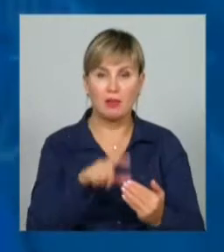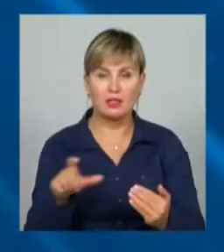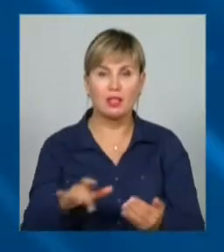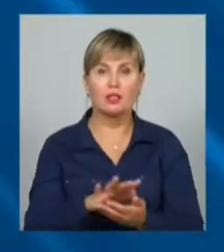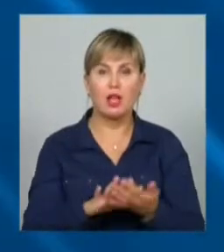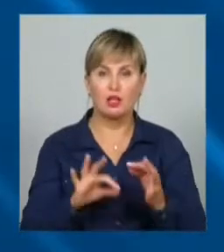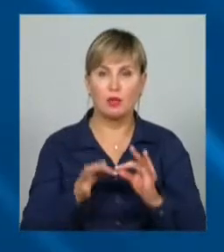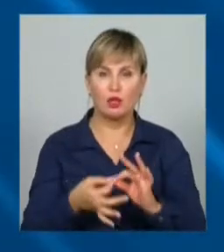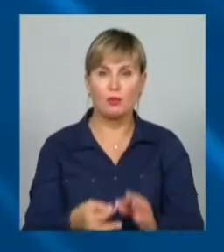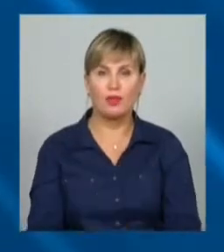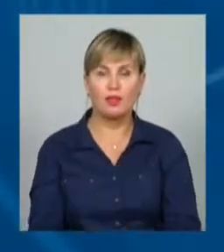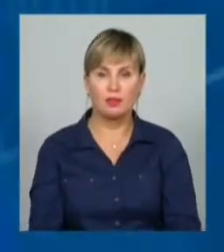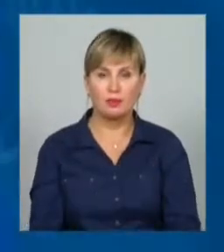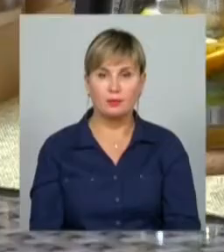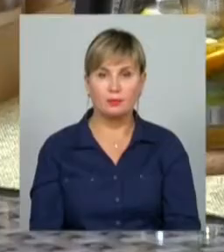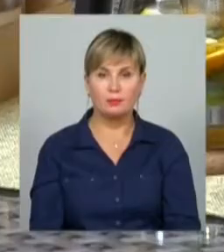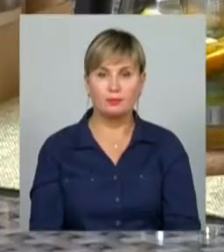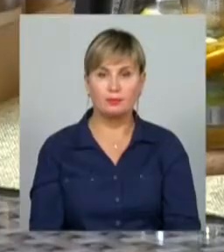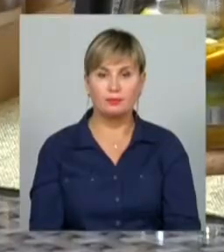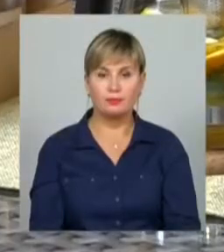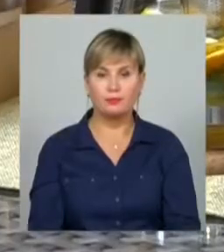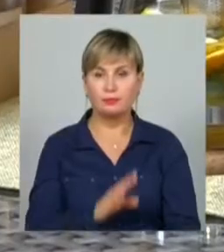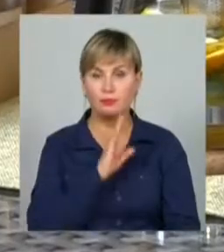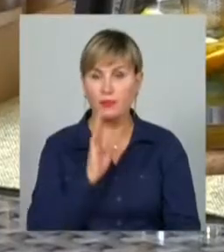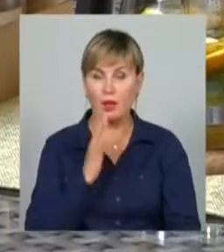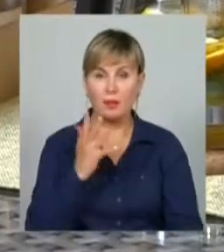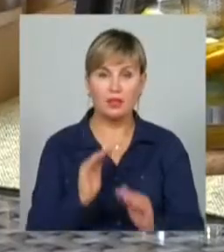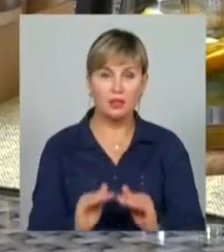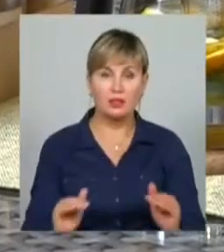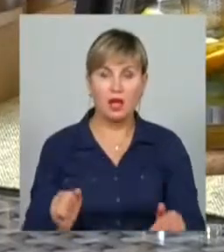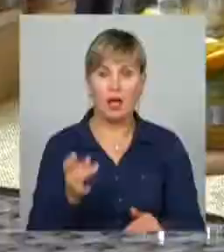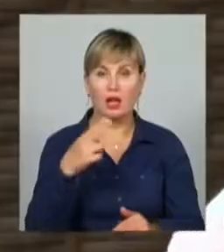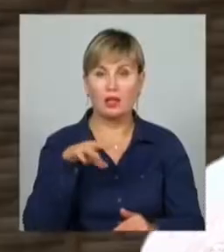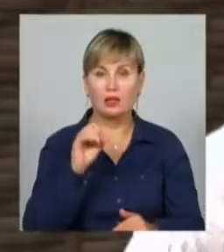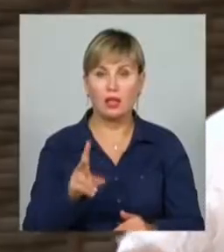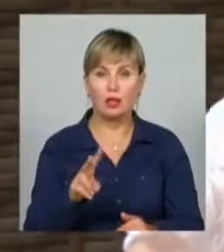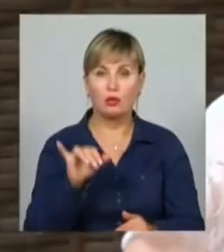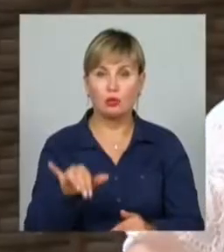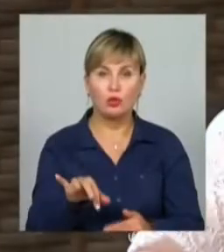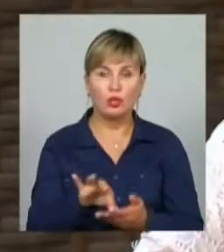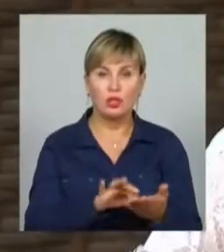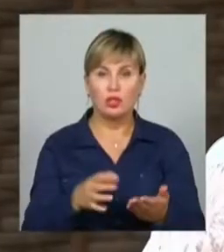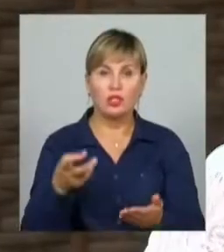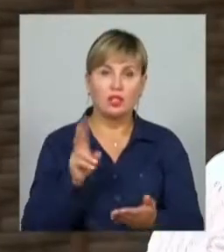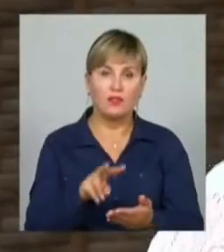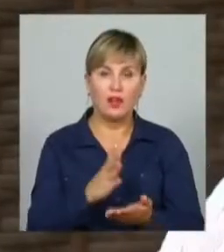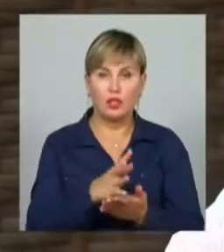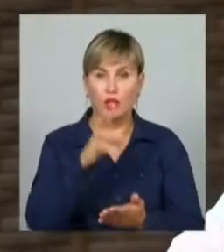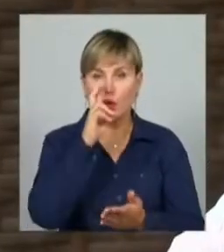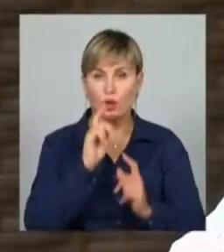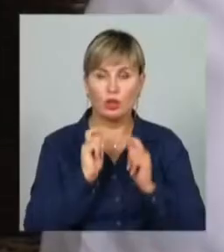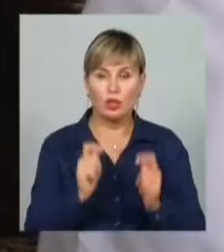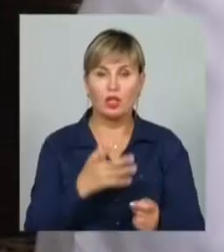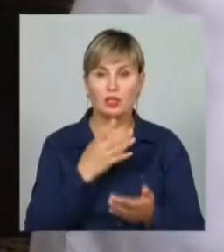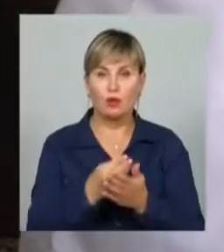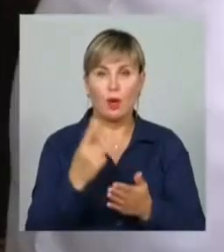материале Айн Рафина Рикбаевой. Мама пятерых детей Ардах Шантимирова – обладательница сразу двух безвозмездных госгрантов. За свой